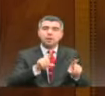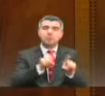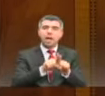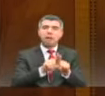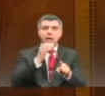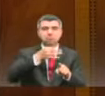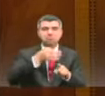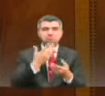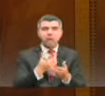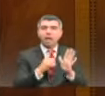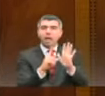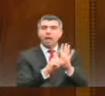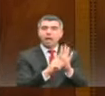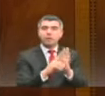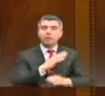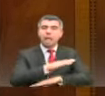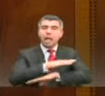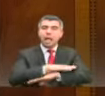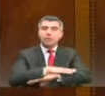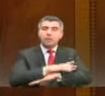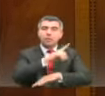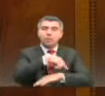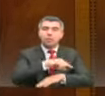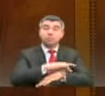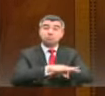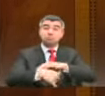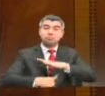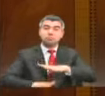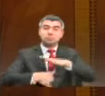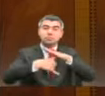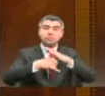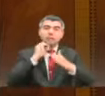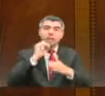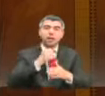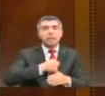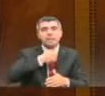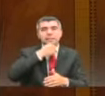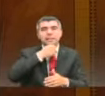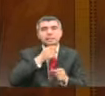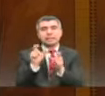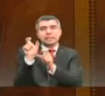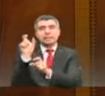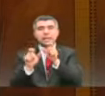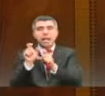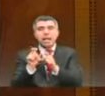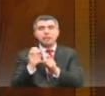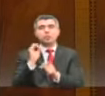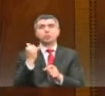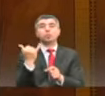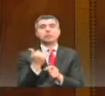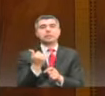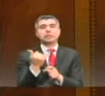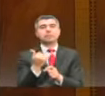كرامتهم وحقوقهم، وتفعيل المرصد الوطني للأشخاص المسنين. وأنتم تعرفون أننا